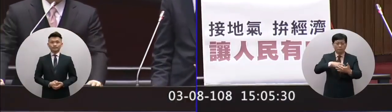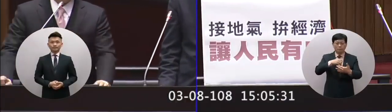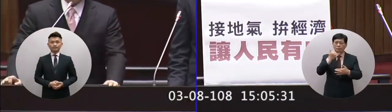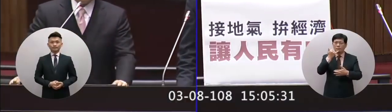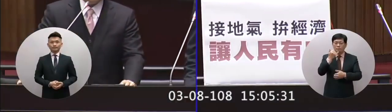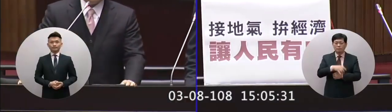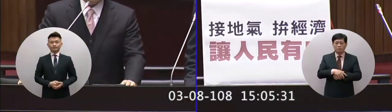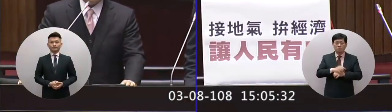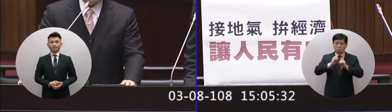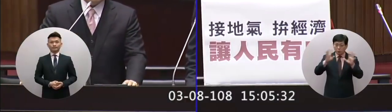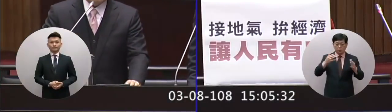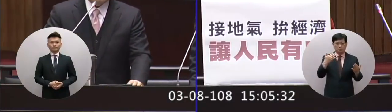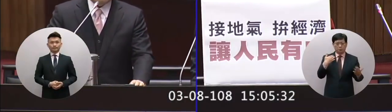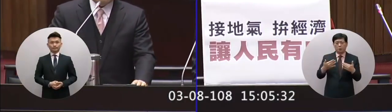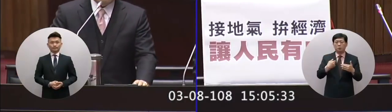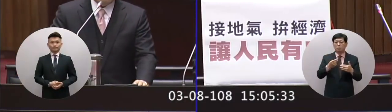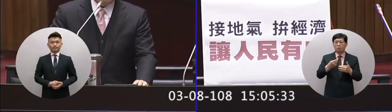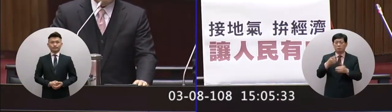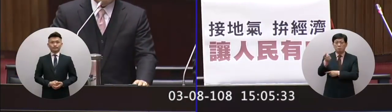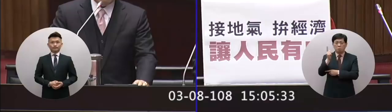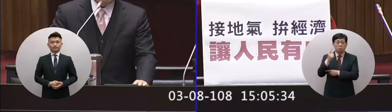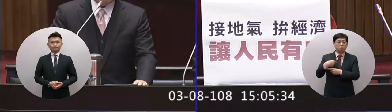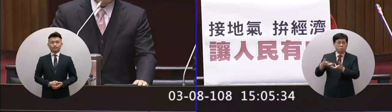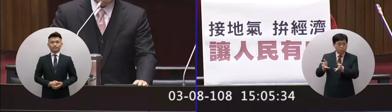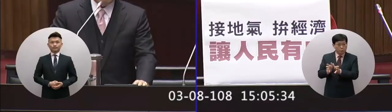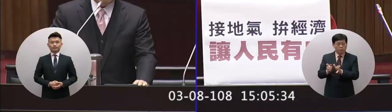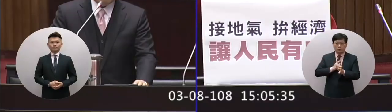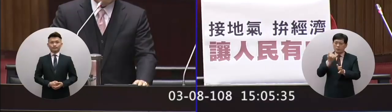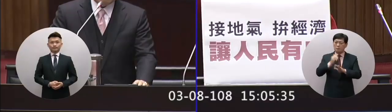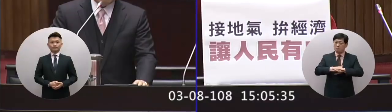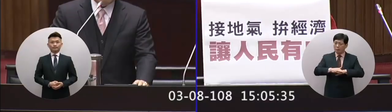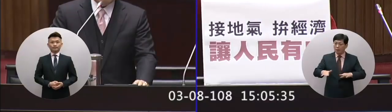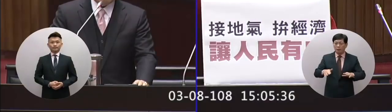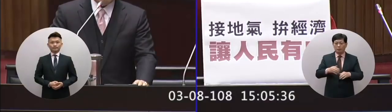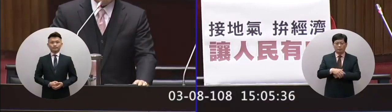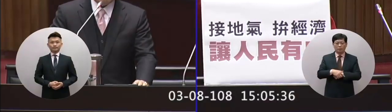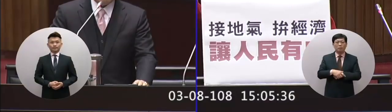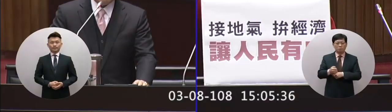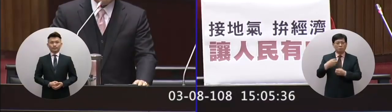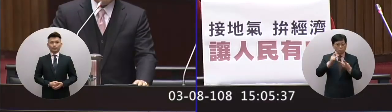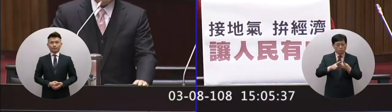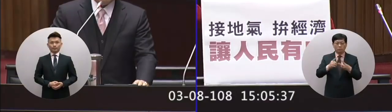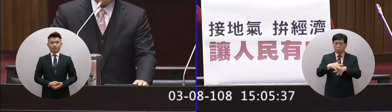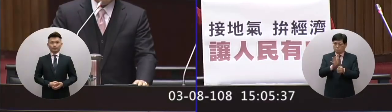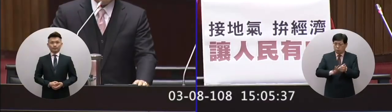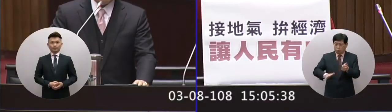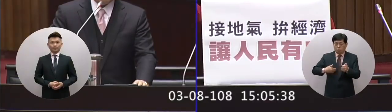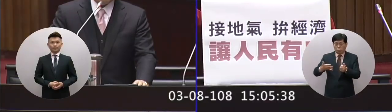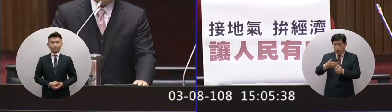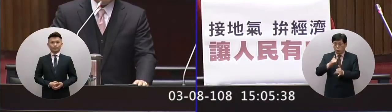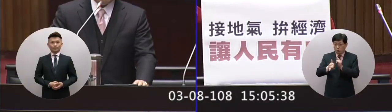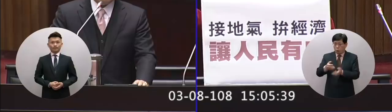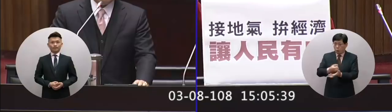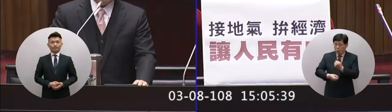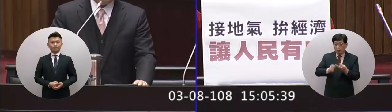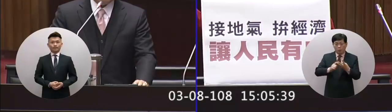我们可以得到明确，让这些钓客在第一个安全的前提之下，还有不影响渔民、不影